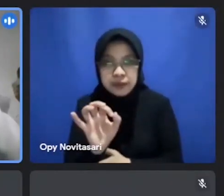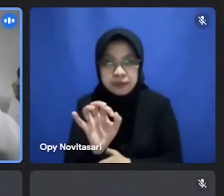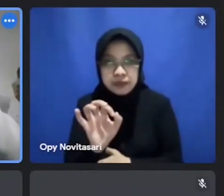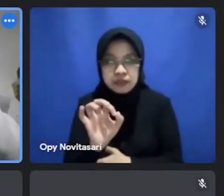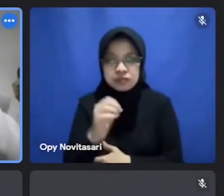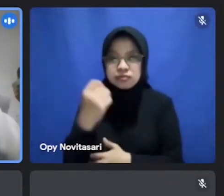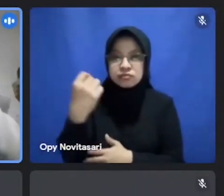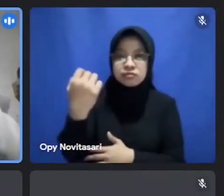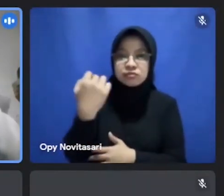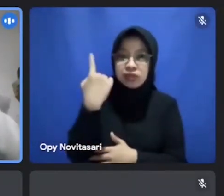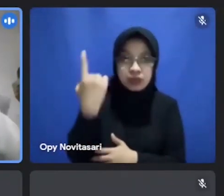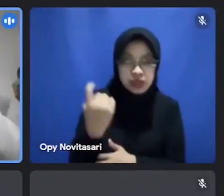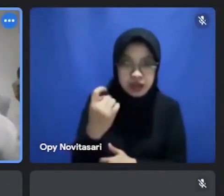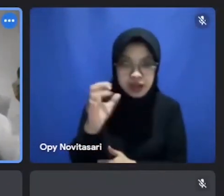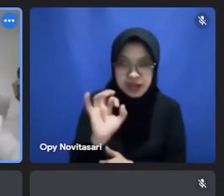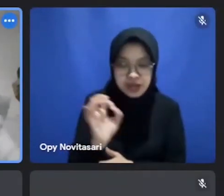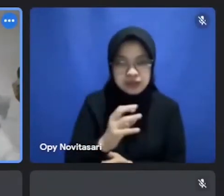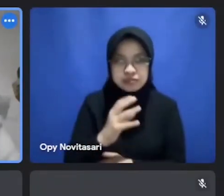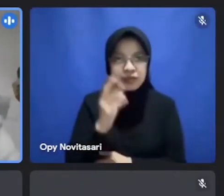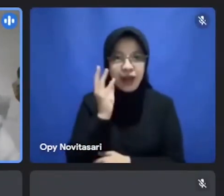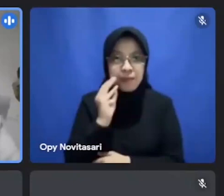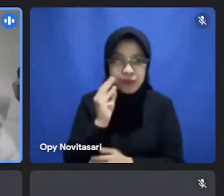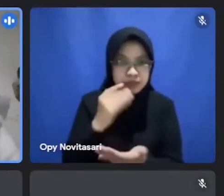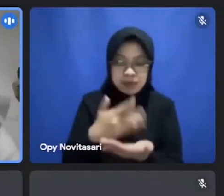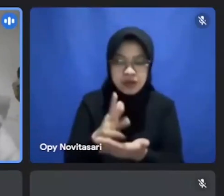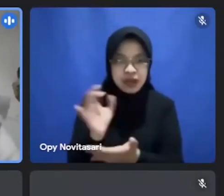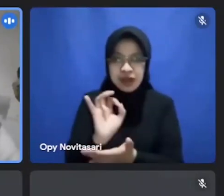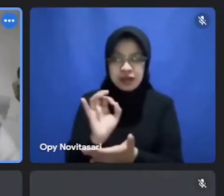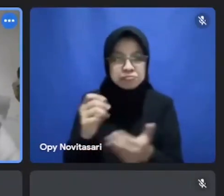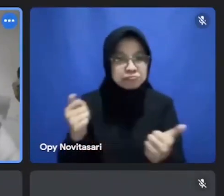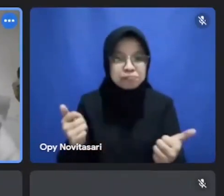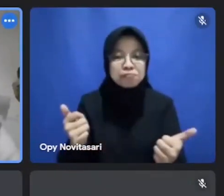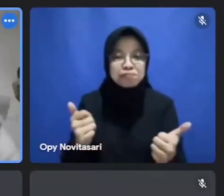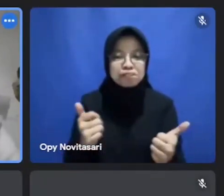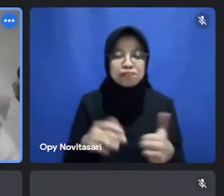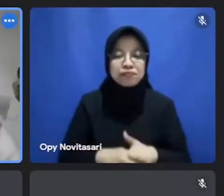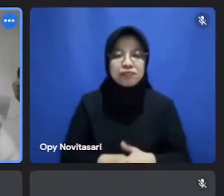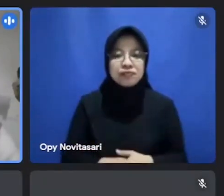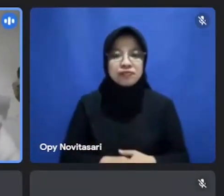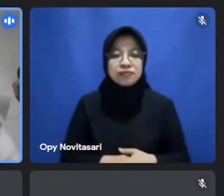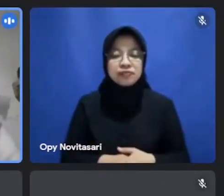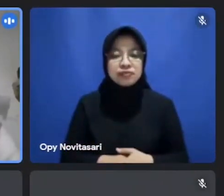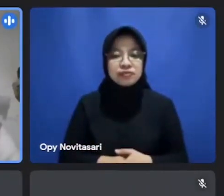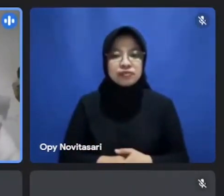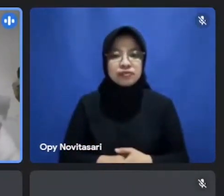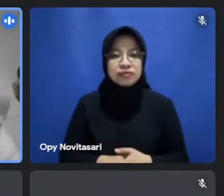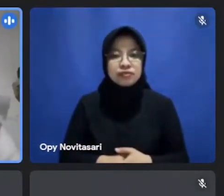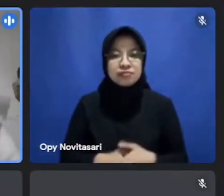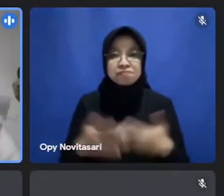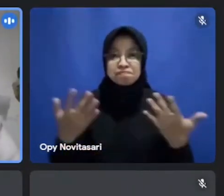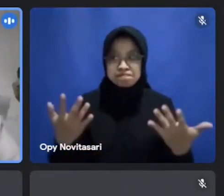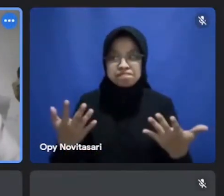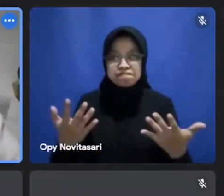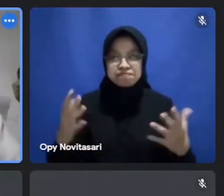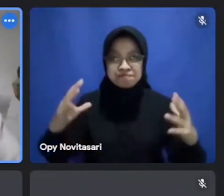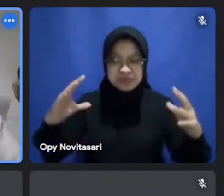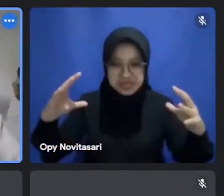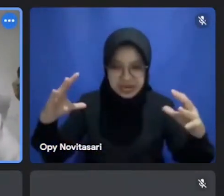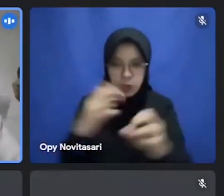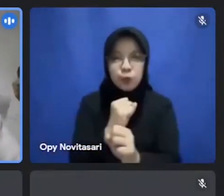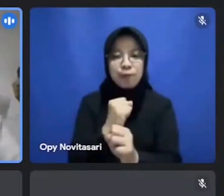menyampaikan eh pendapatnya e kalau gitu mungkin ee bisa kita rangkum